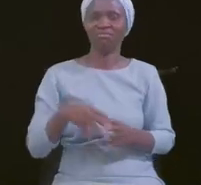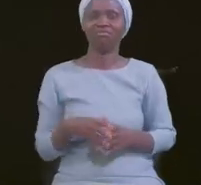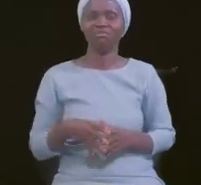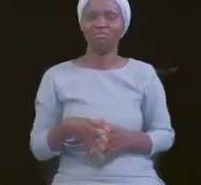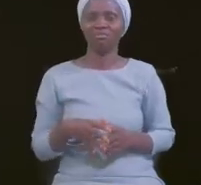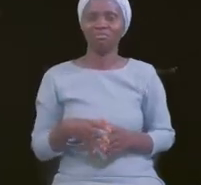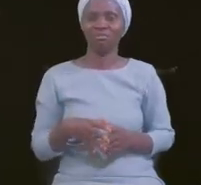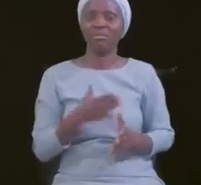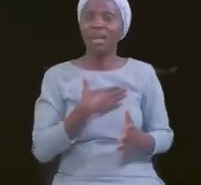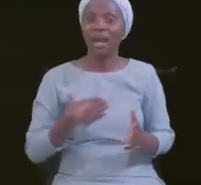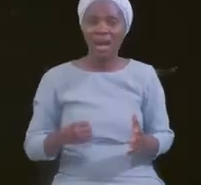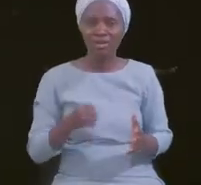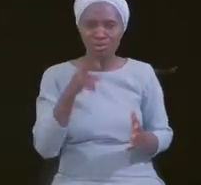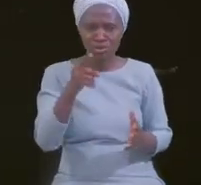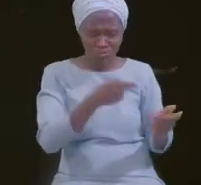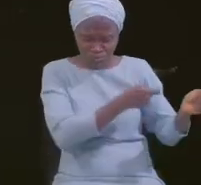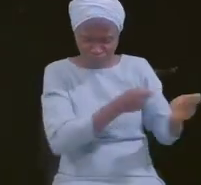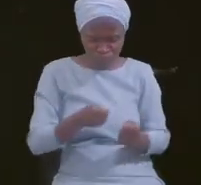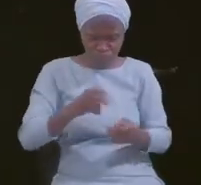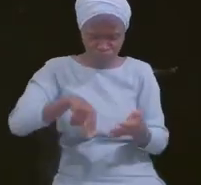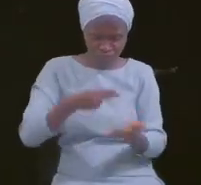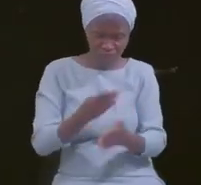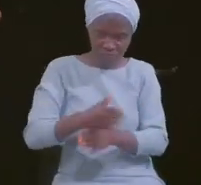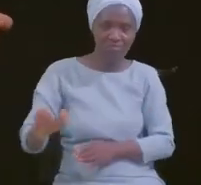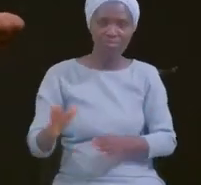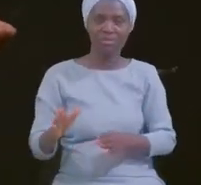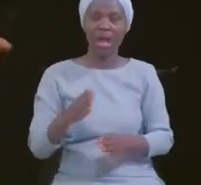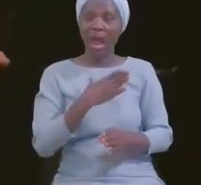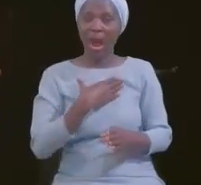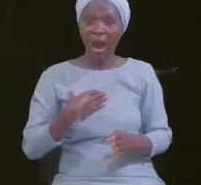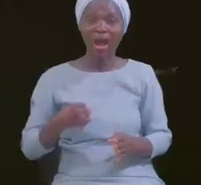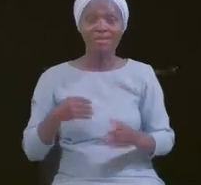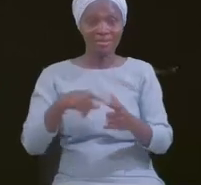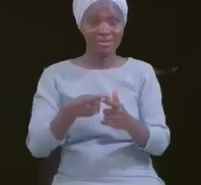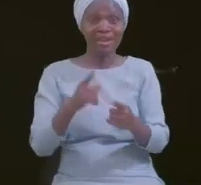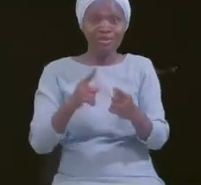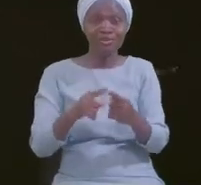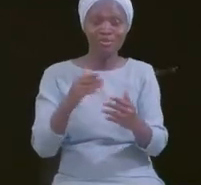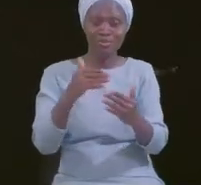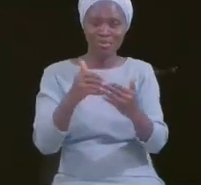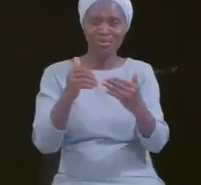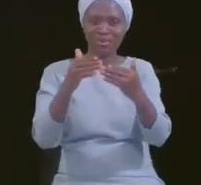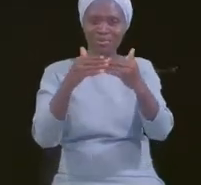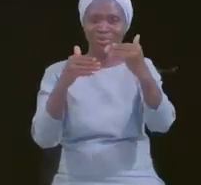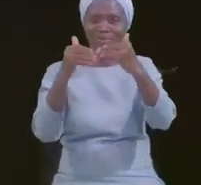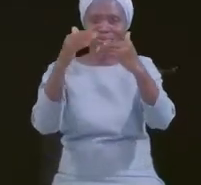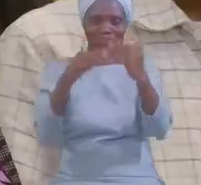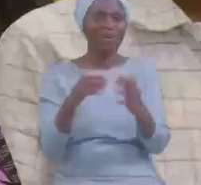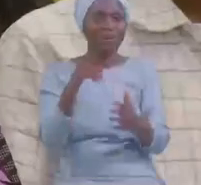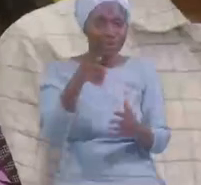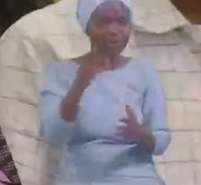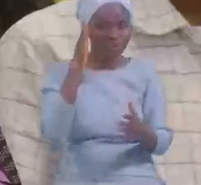Et abattre cela. Et battez. Il faut bâtir. Vous allez bâtir votre